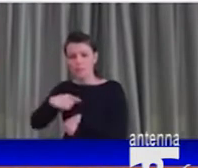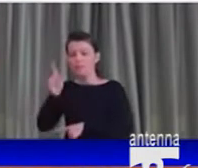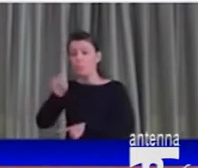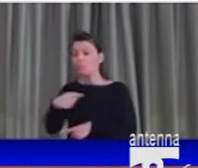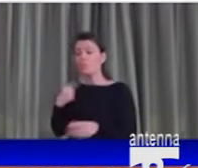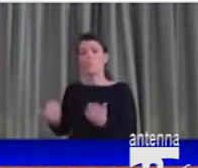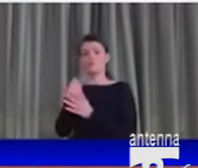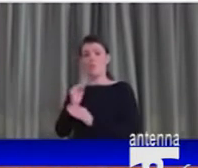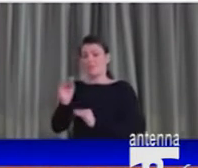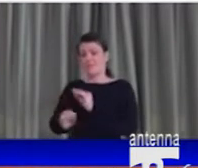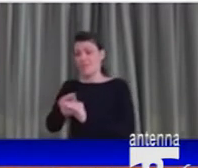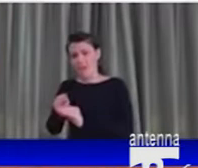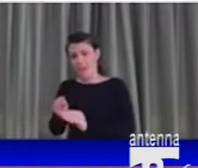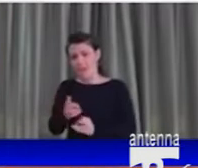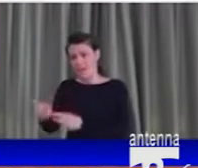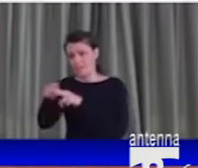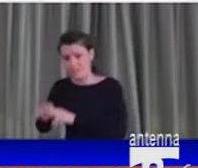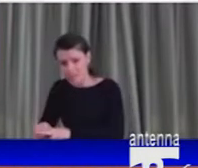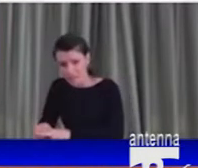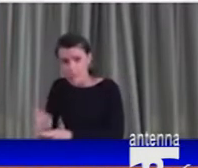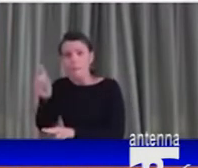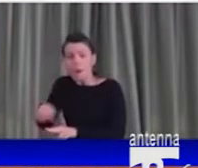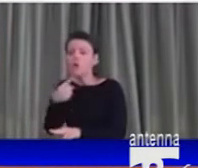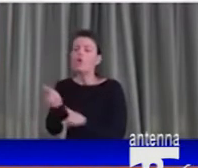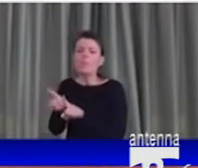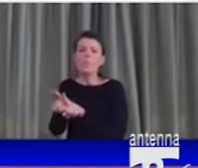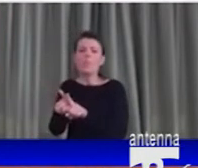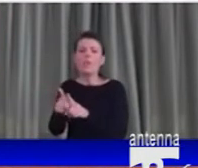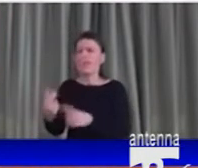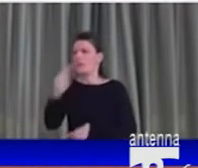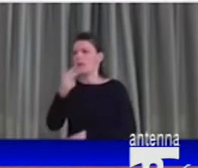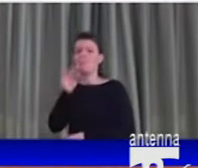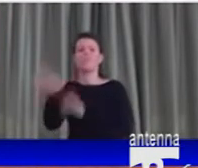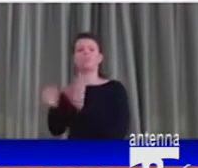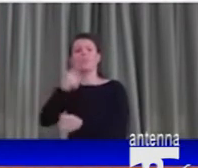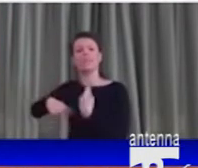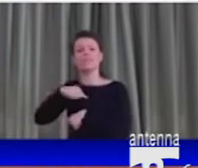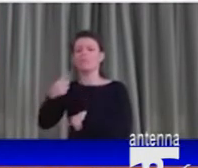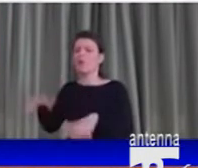tendenziale riduzione anche delle pressioni delle terapie intensive. Il dato